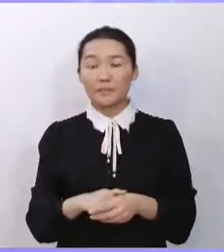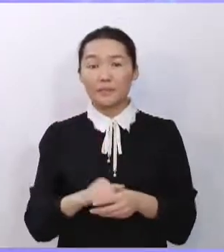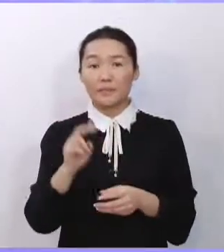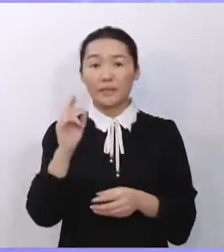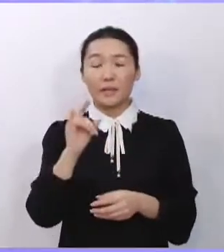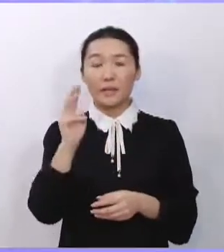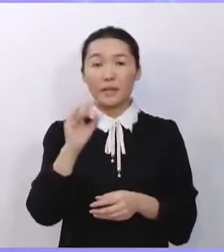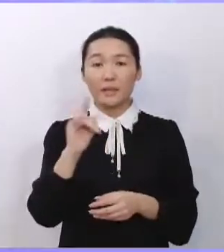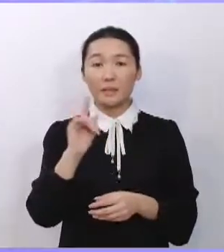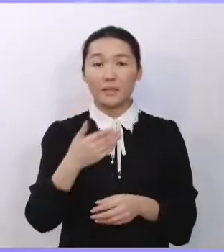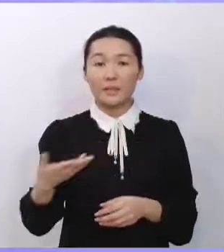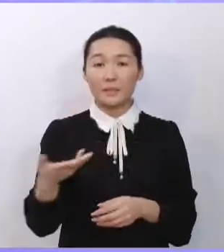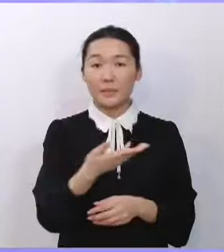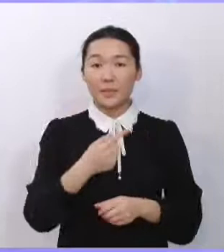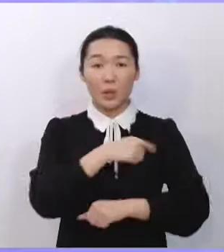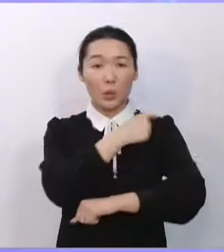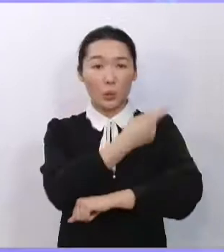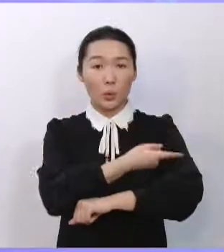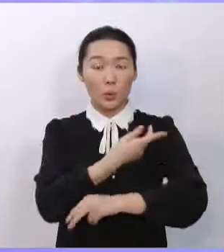Кымыз бизге күч берет.